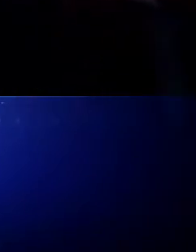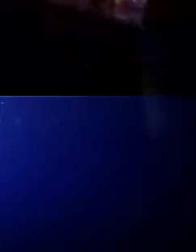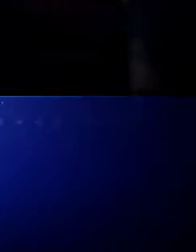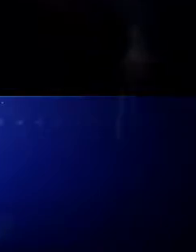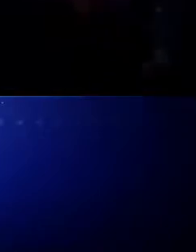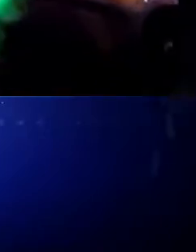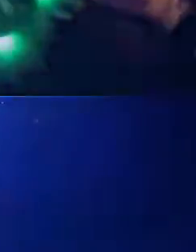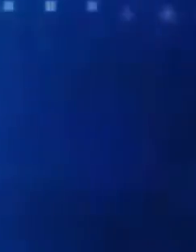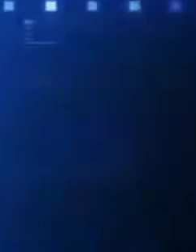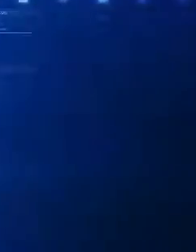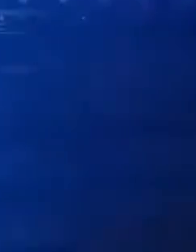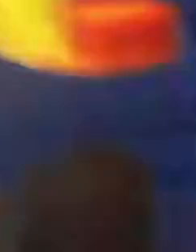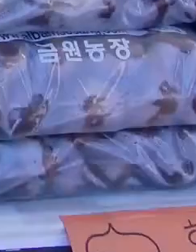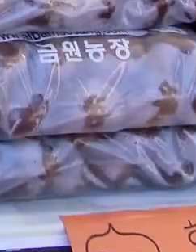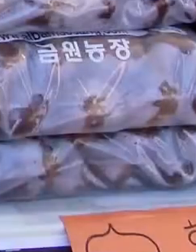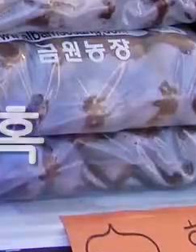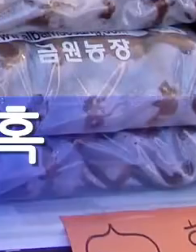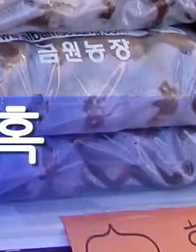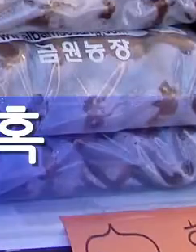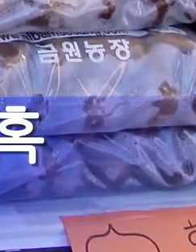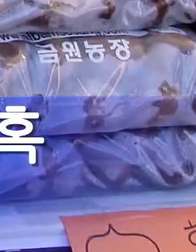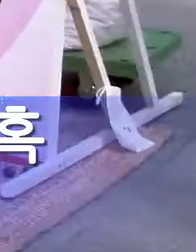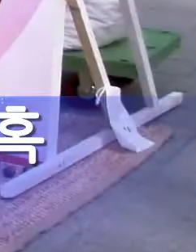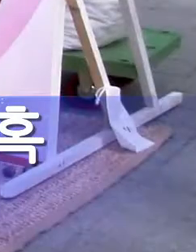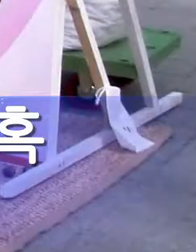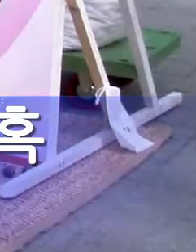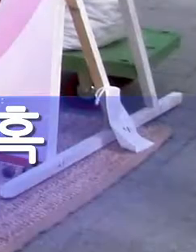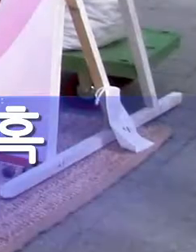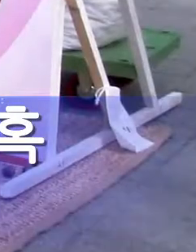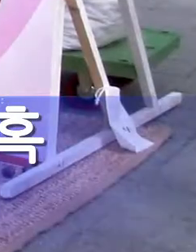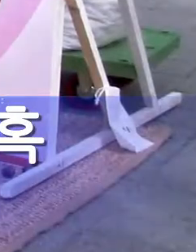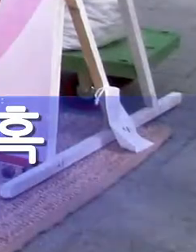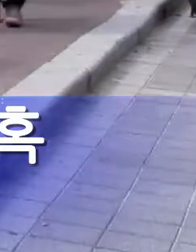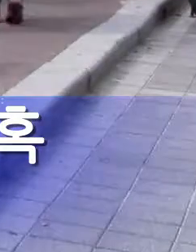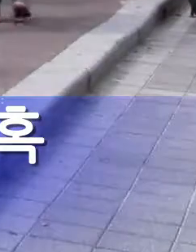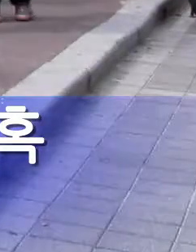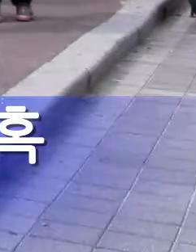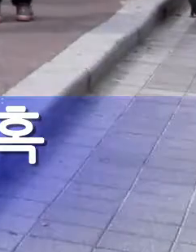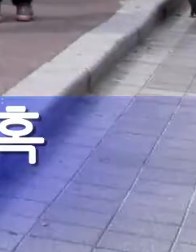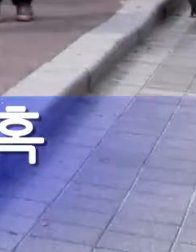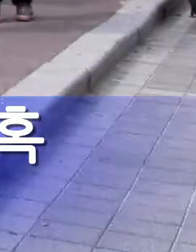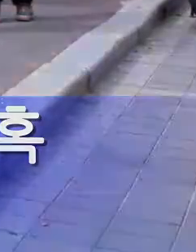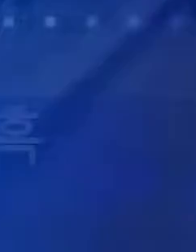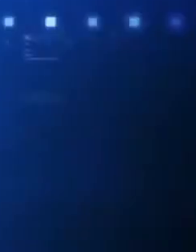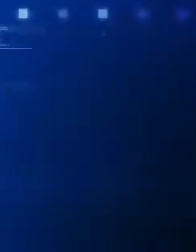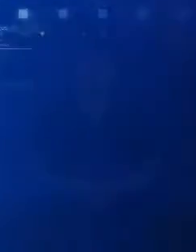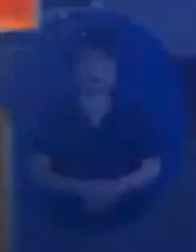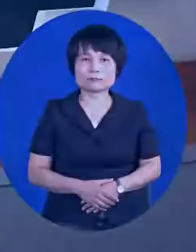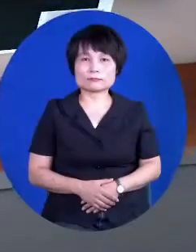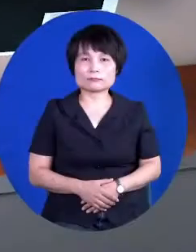화려하게 펼쳐졌습니다. 2015년 공주알밤 축제가 9월 27일 개막했습니다.